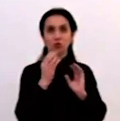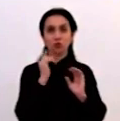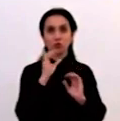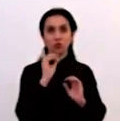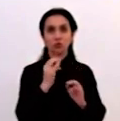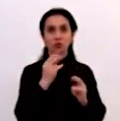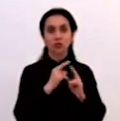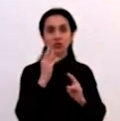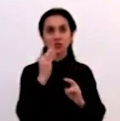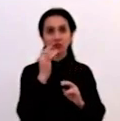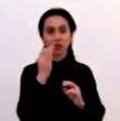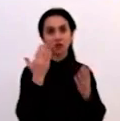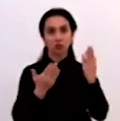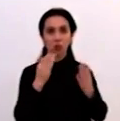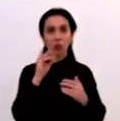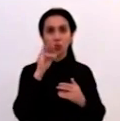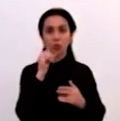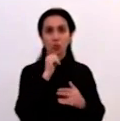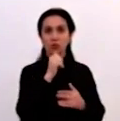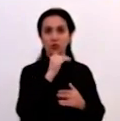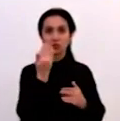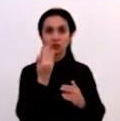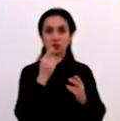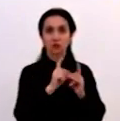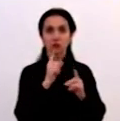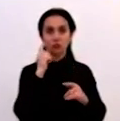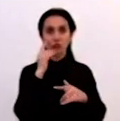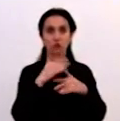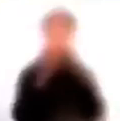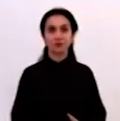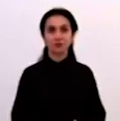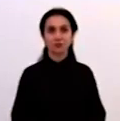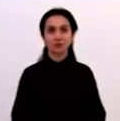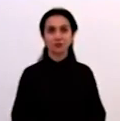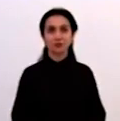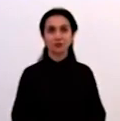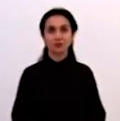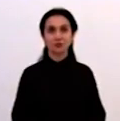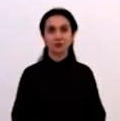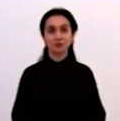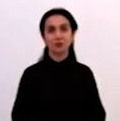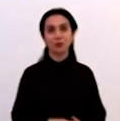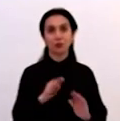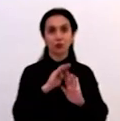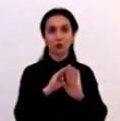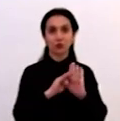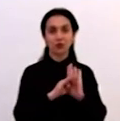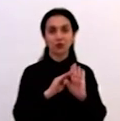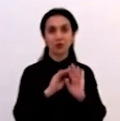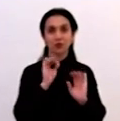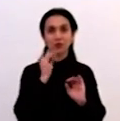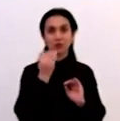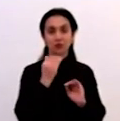uchun shifrlash yoki uni kodlashni tushunishimiz mumkin ekan. Keyingisi dasturiy foydalana